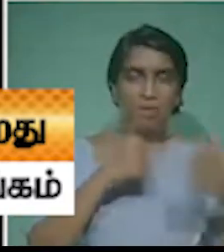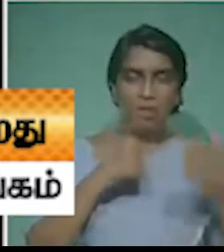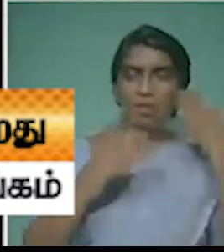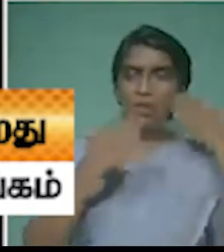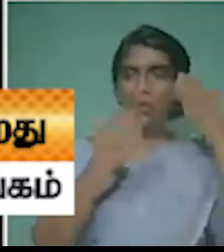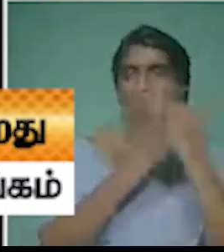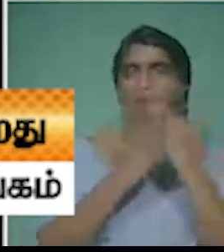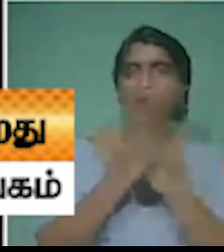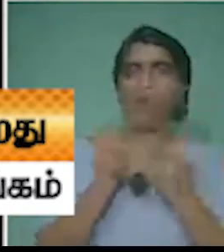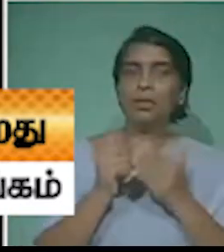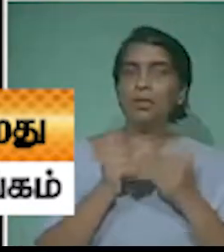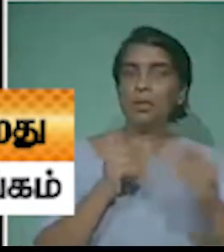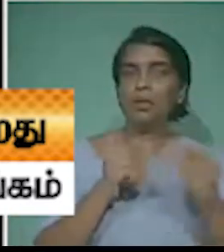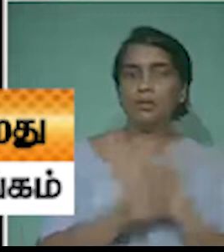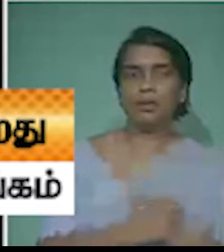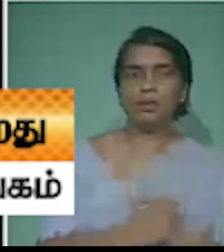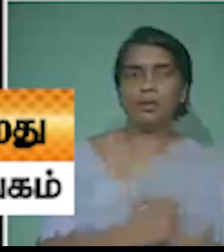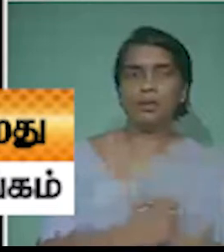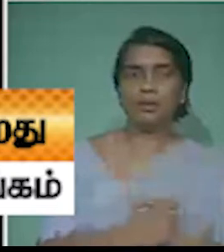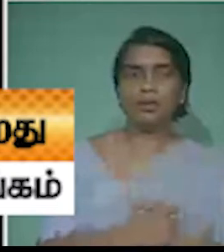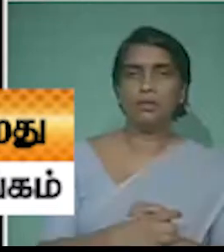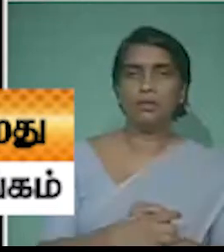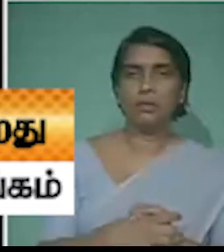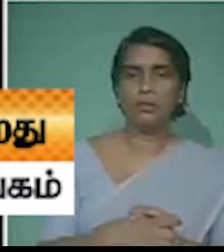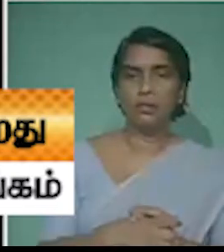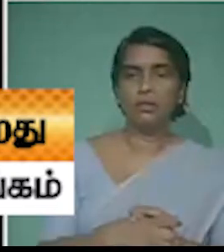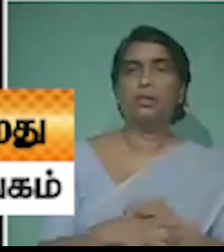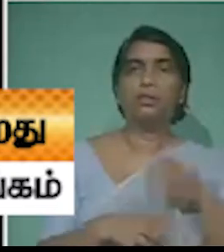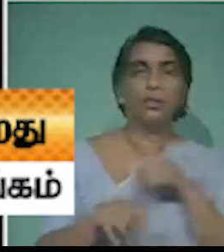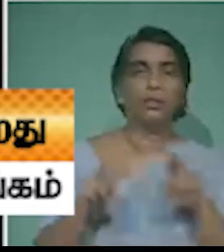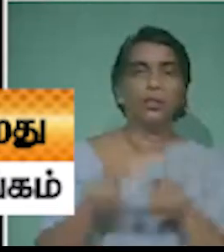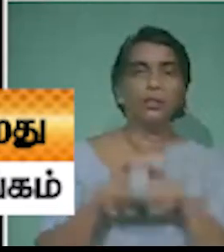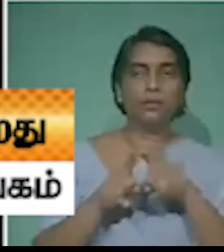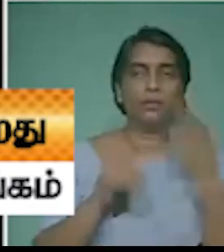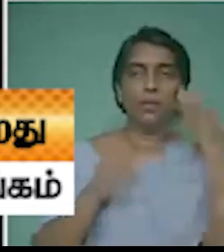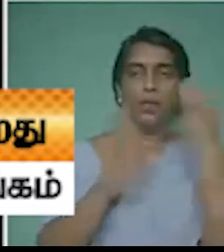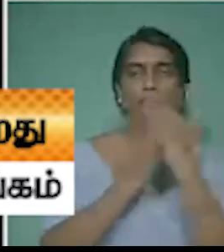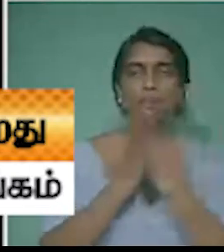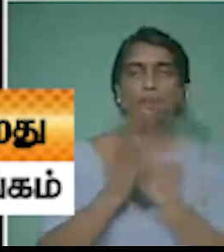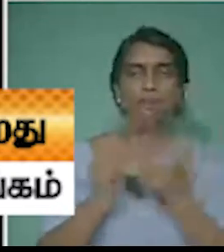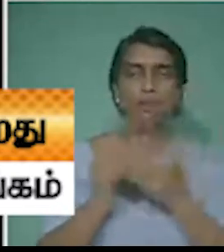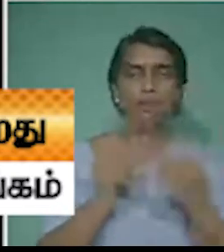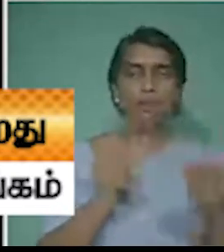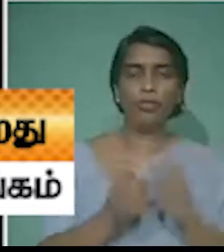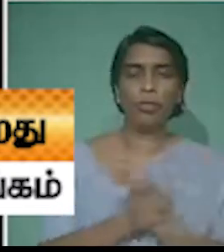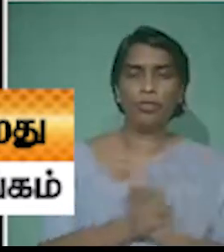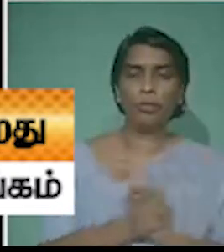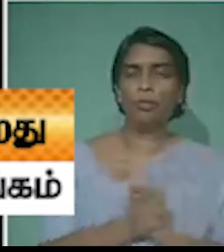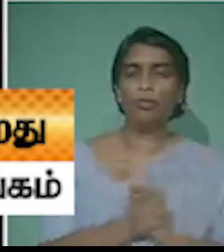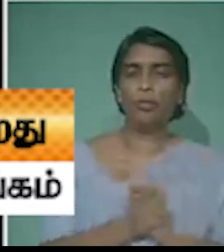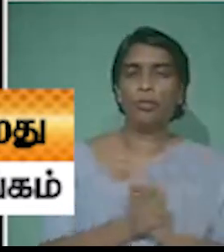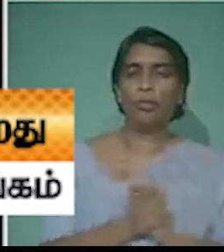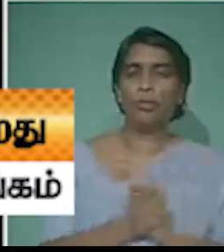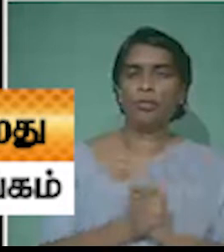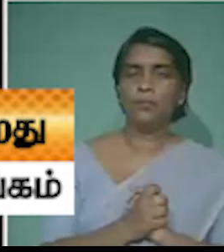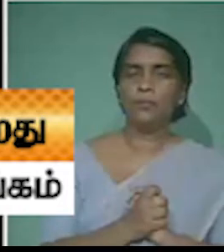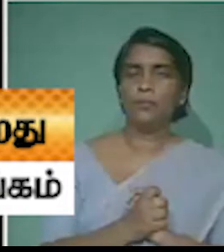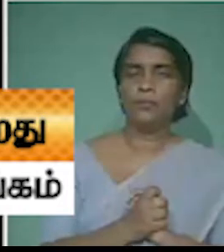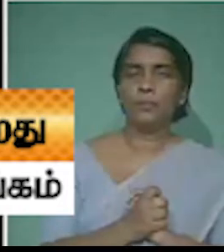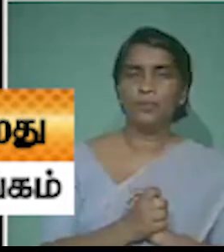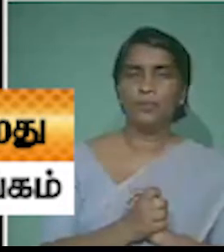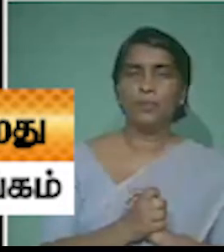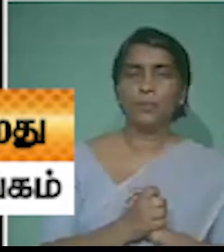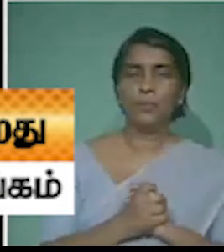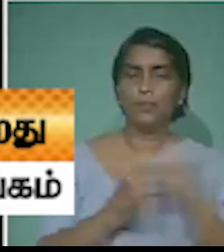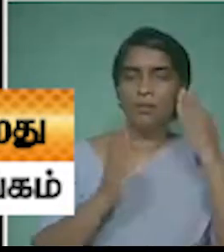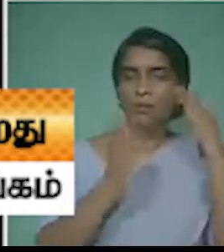ஏற்றுக்கொண்டிருக்கிறது. மக்கள் தாம் வழங்கிய ஆணையை மீறப்பட்டதன் காரணமாகவே முன்னாள் ஜனாதிபதி கோட்டபய ராஜபக்ச மற்றும் முன்னாள் பிரதமர் மஹிந்த ராஜபக்ச ஆகியோர்